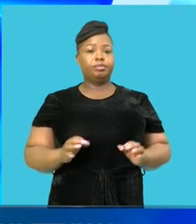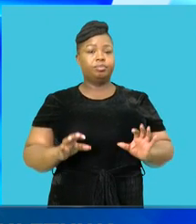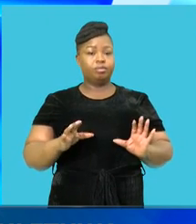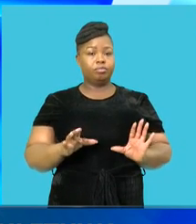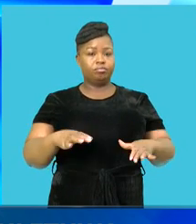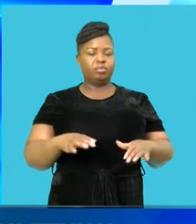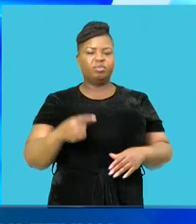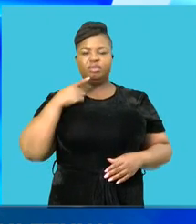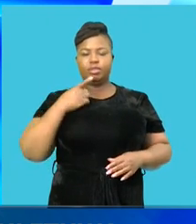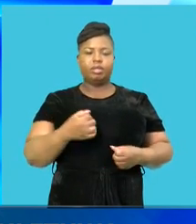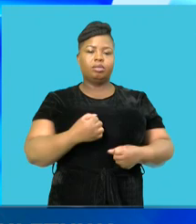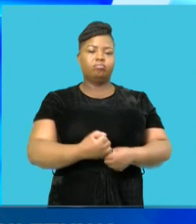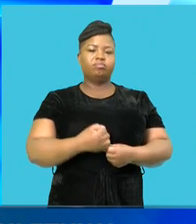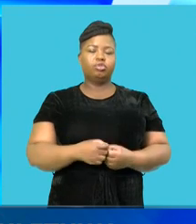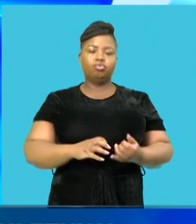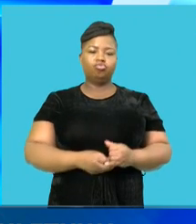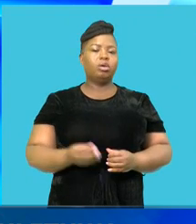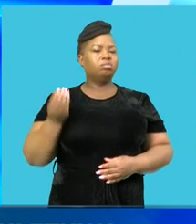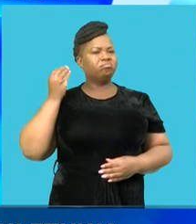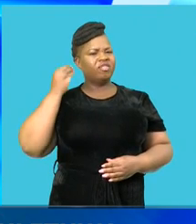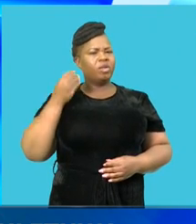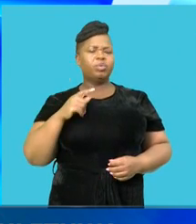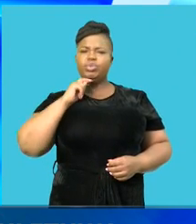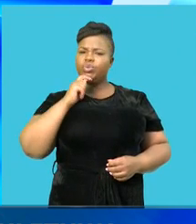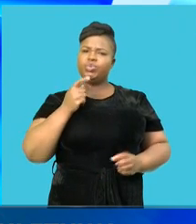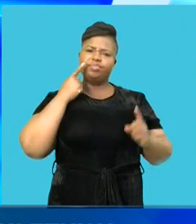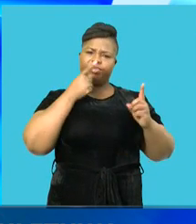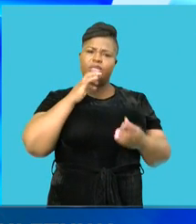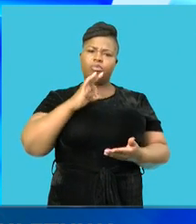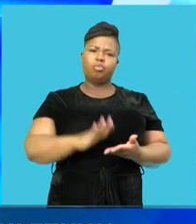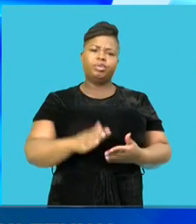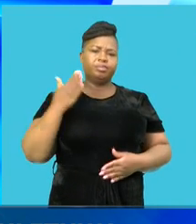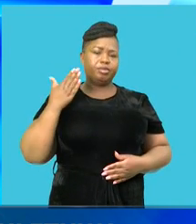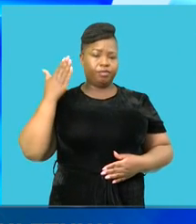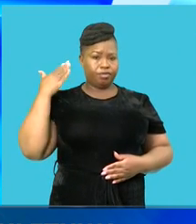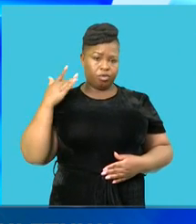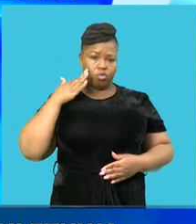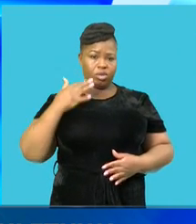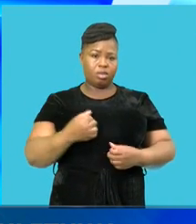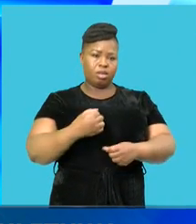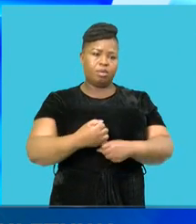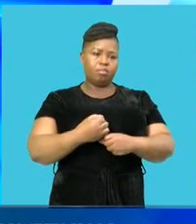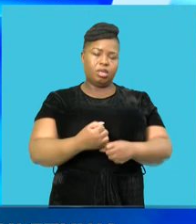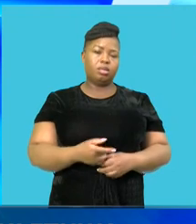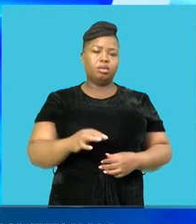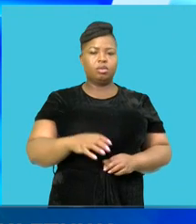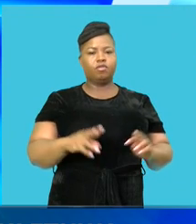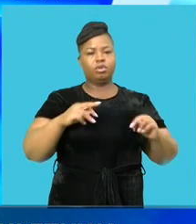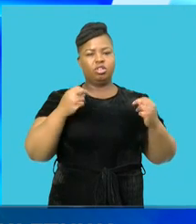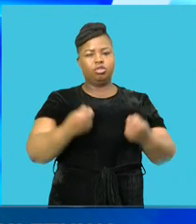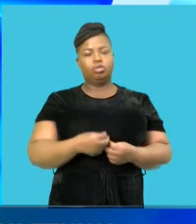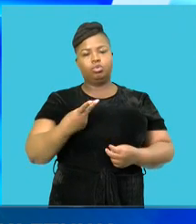kuyingxenye yomkhankaso walo wokuthola amaqiniso okuhlozwe ngawo ukufeza izethembiso lazenza ngesikhathi somkhankaso wokhetho